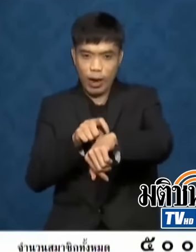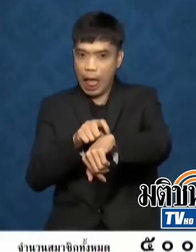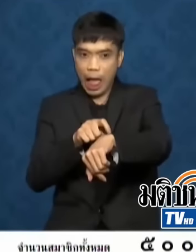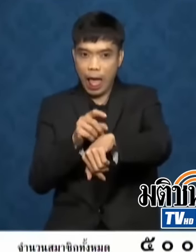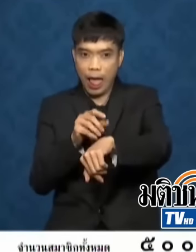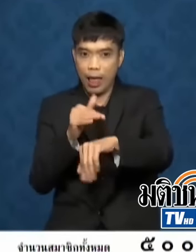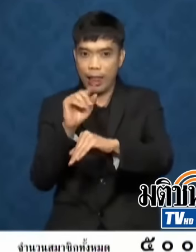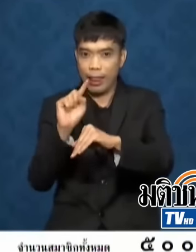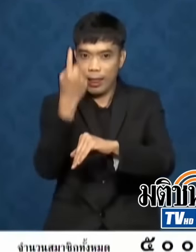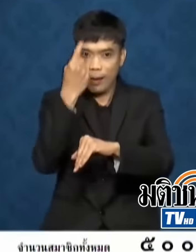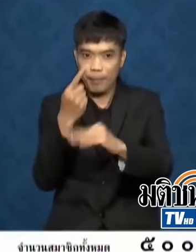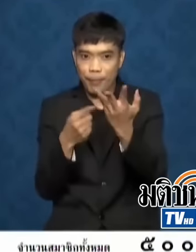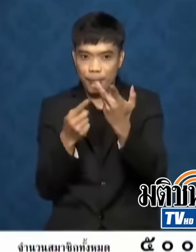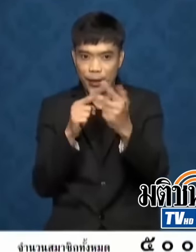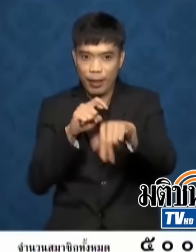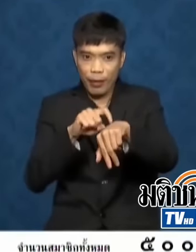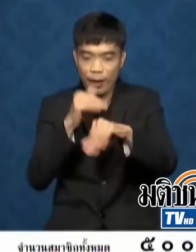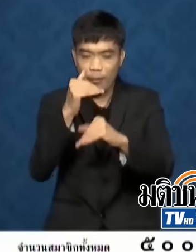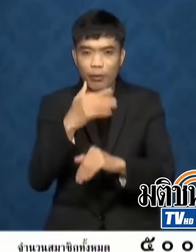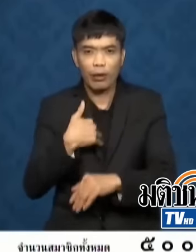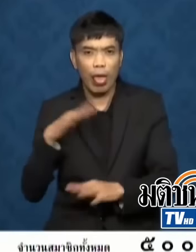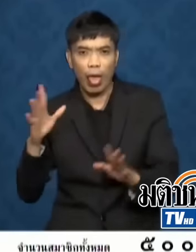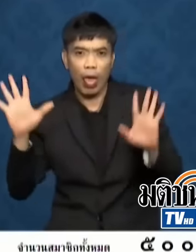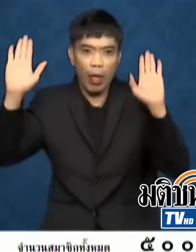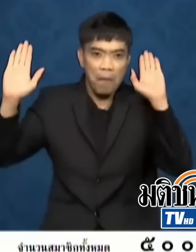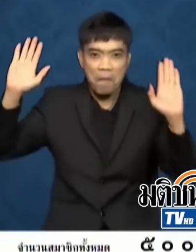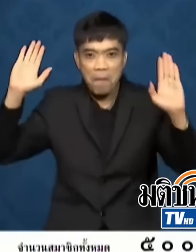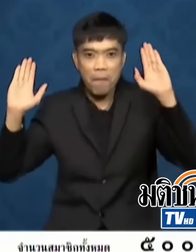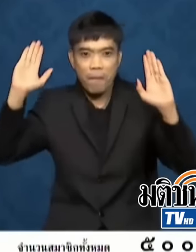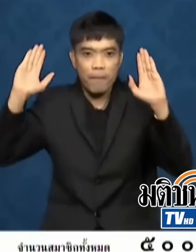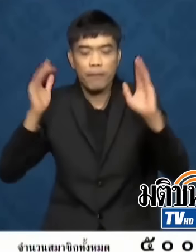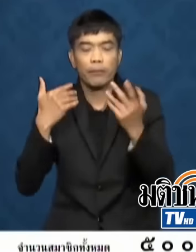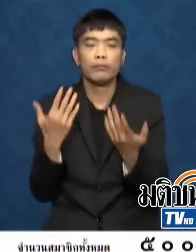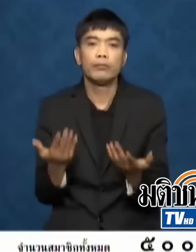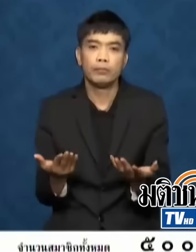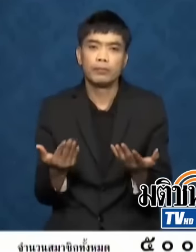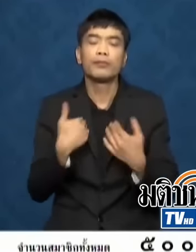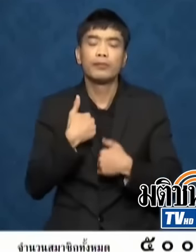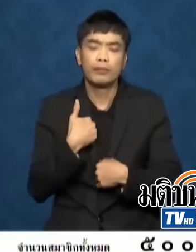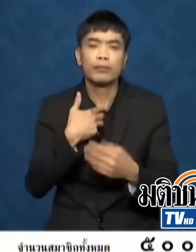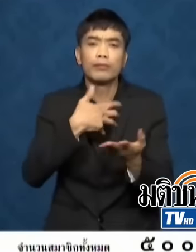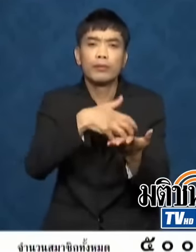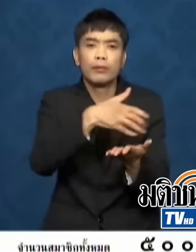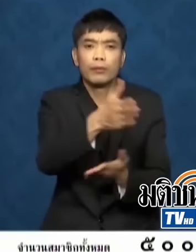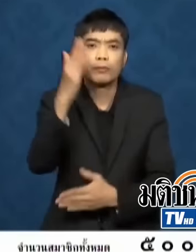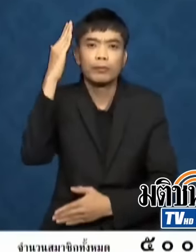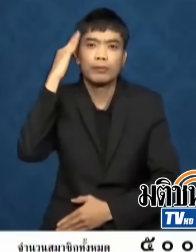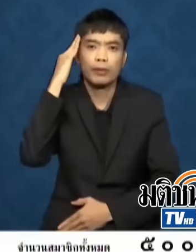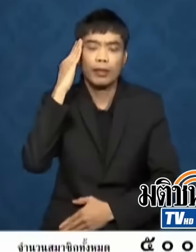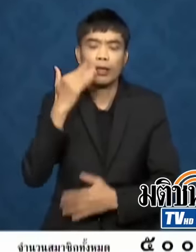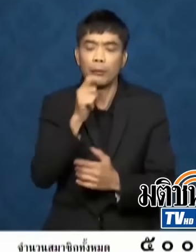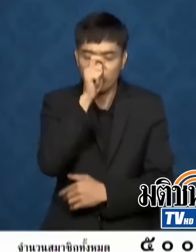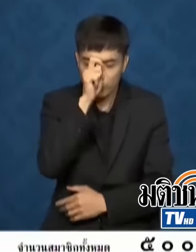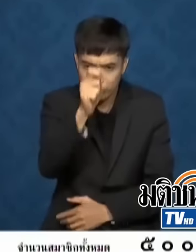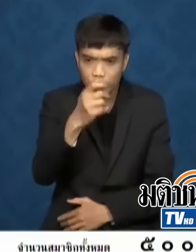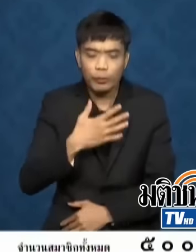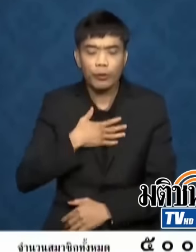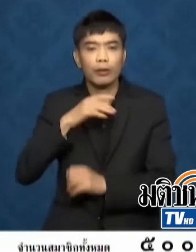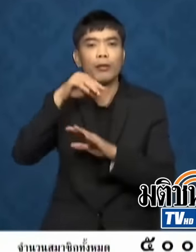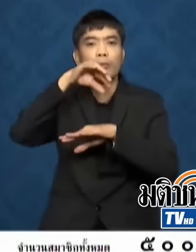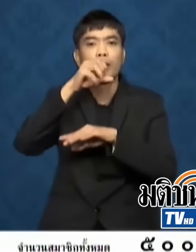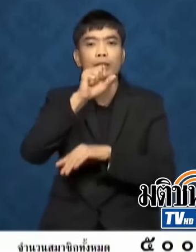ผมนิดเดียวขอชี้แจงนิดเดียวเมื่อกี้มีการพาดพิงอะไรกันเต็มไปหมดนะครับท่านประธานครับต้องเรียนด้วยความเคารพนะครับผมเองก็เป็นส.ส.ปีนี้น่าจะปีที่5เข้าสู่